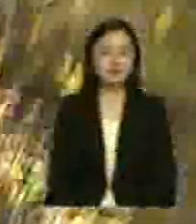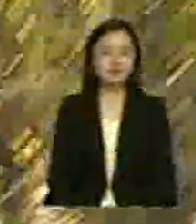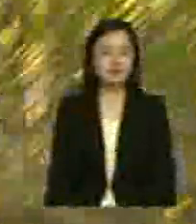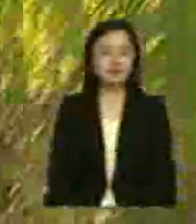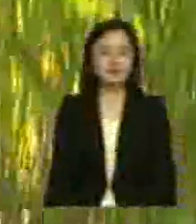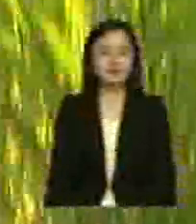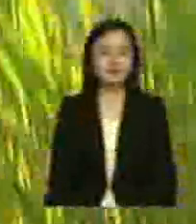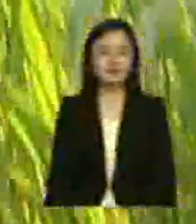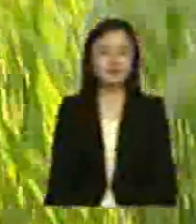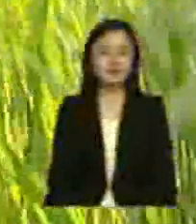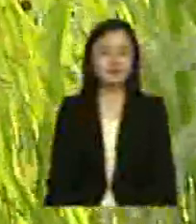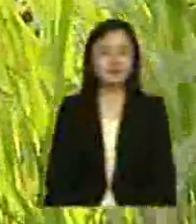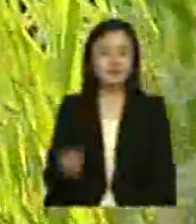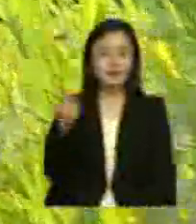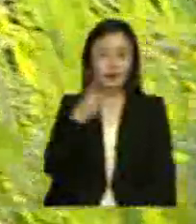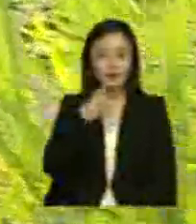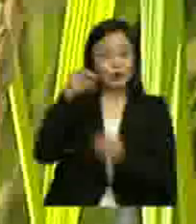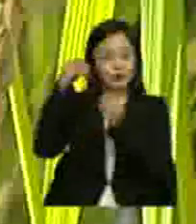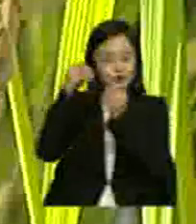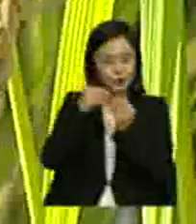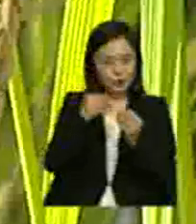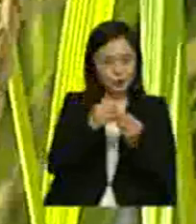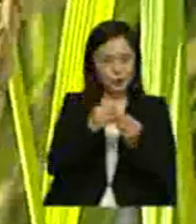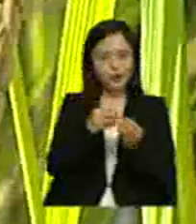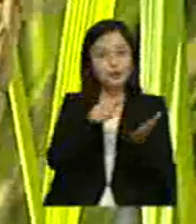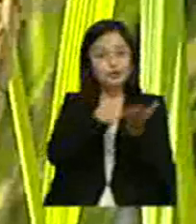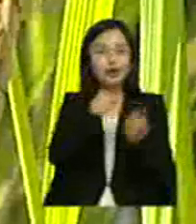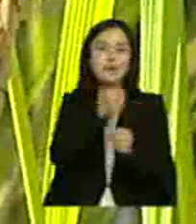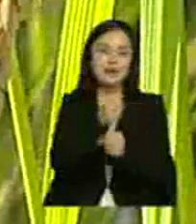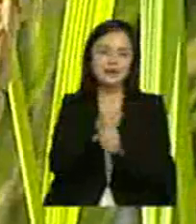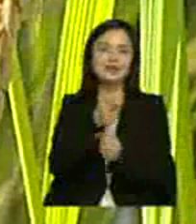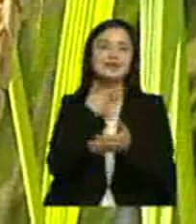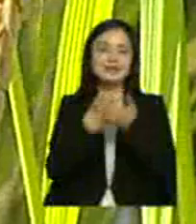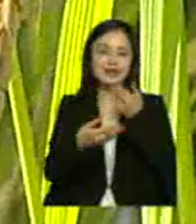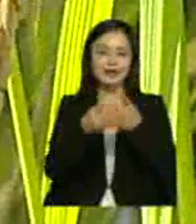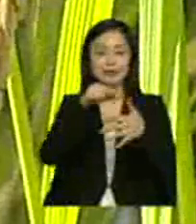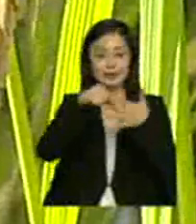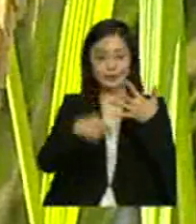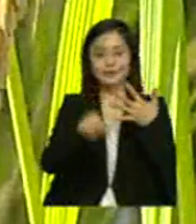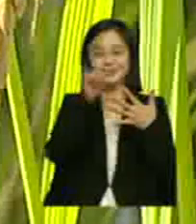볏짚 전통공예 수업에 사용됩니다. 딜라이브 서울 경기케이블TV 태윤영입니다.